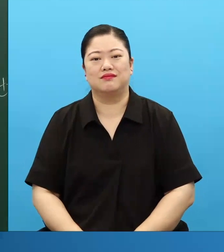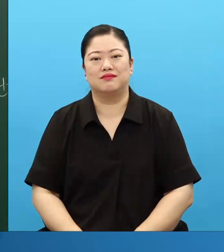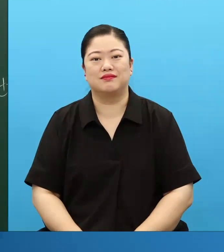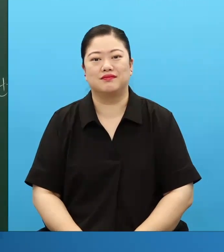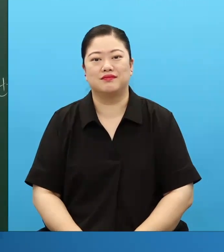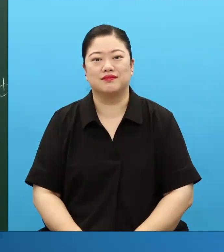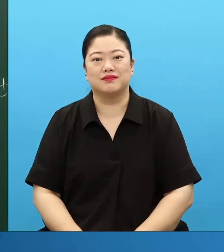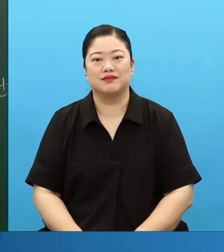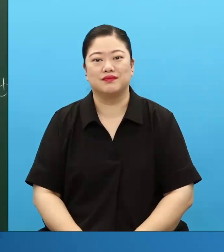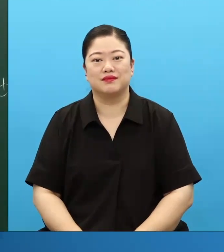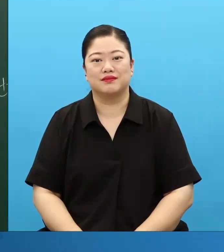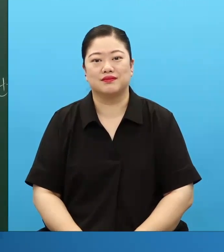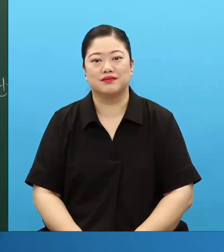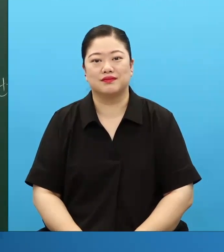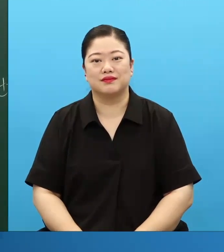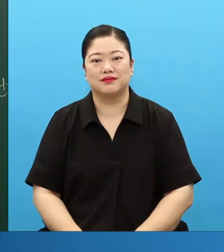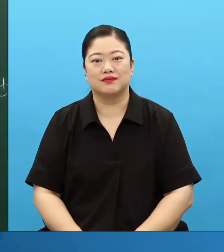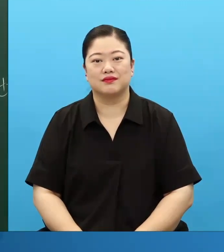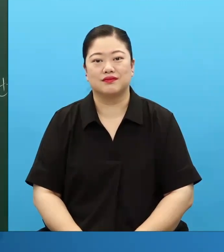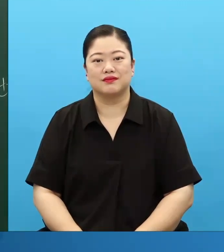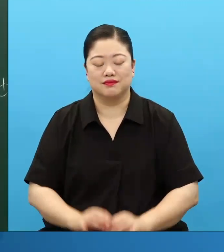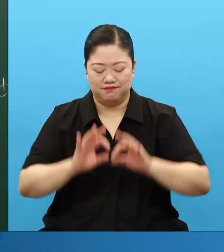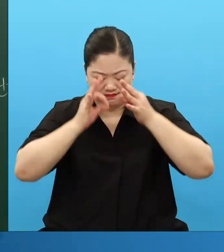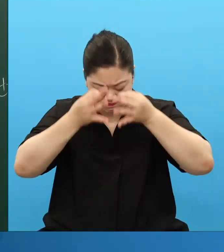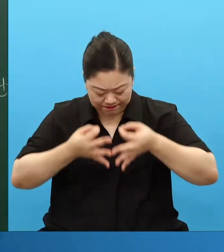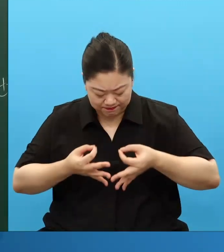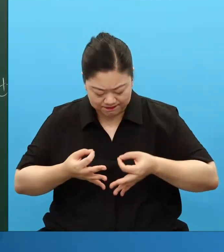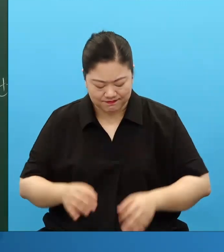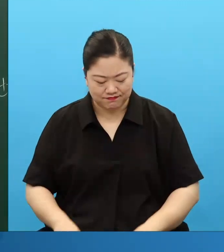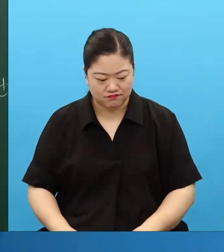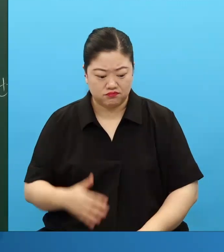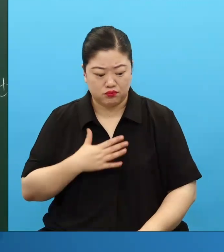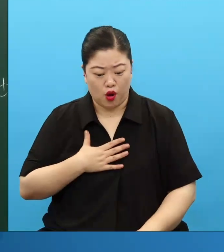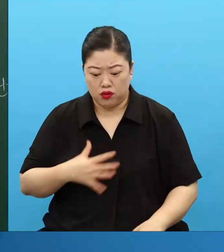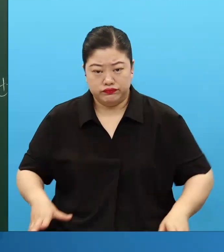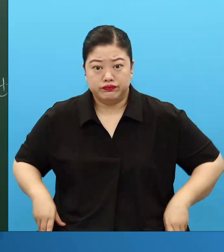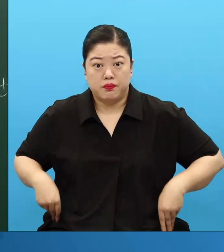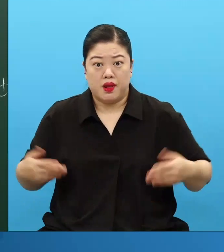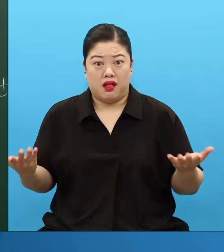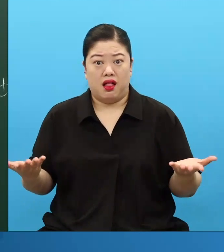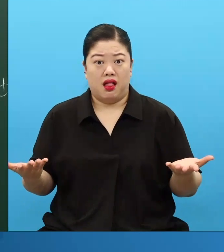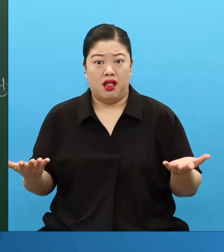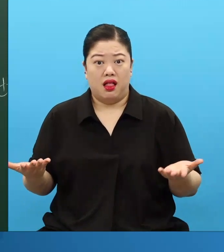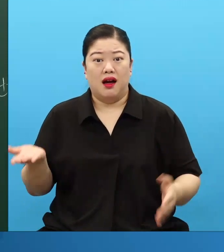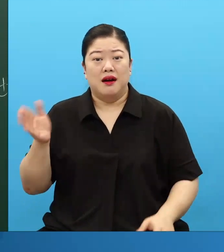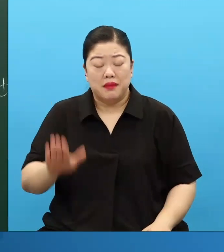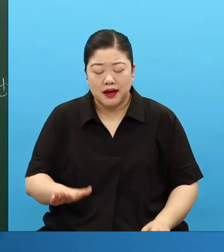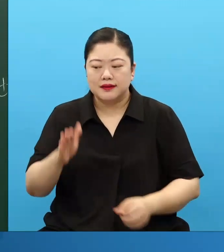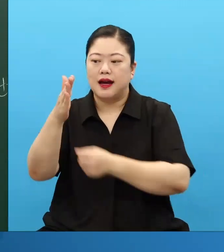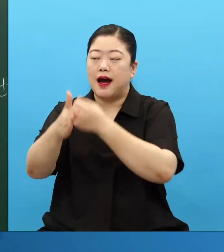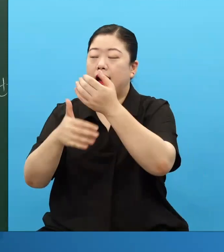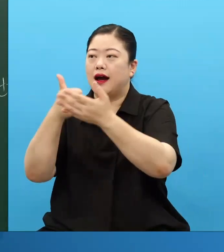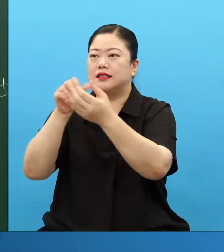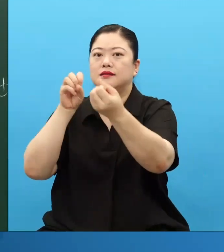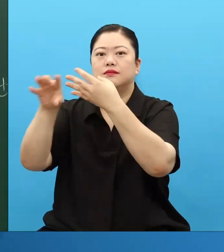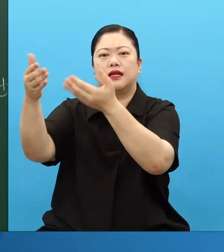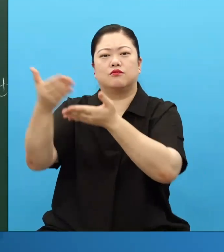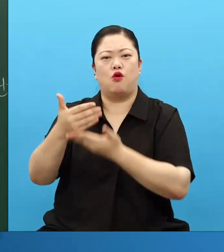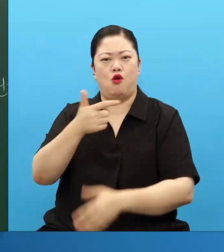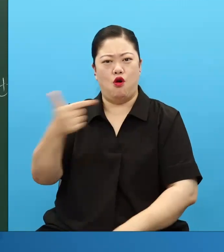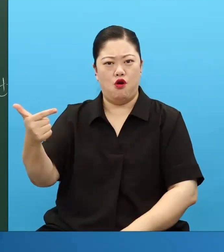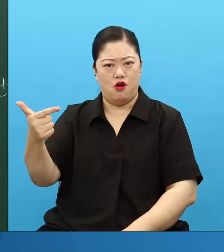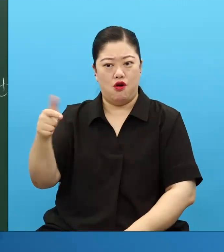전도하러 가면 심지어 이런 말까 있어요. 밖에서 많이 들어오고 자꾸 세우고 이러면은 되겠습니까? 이런